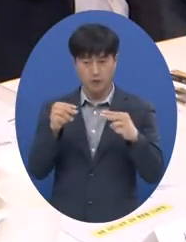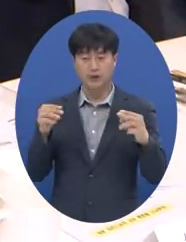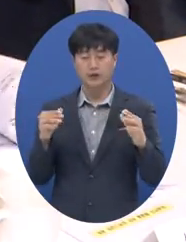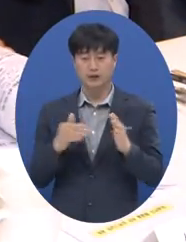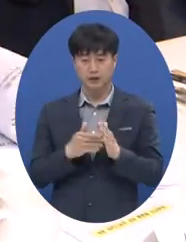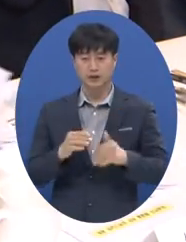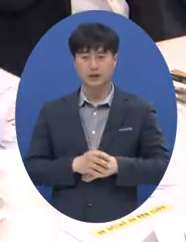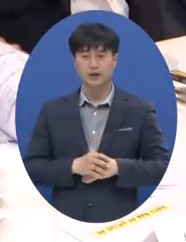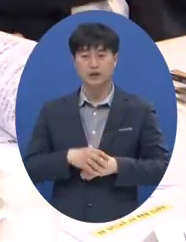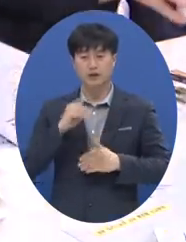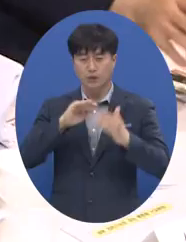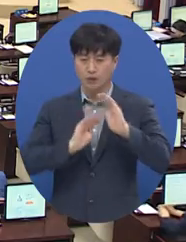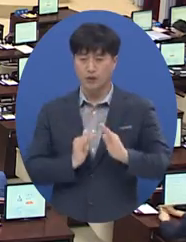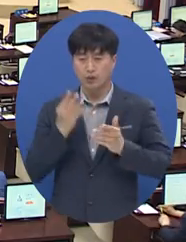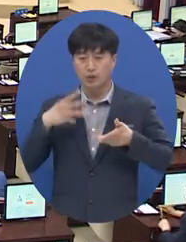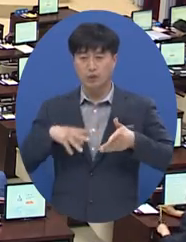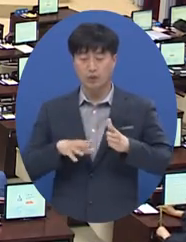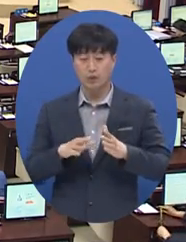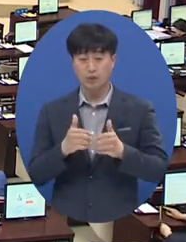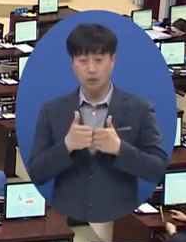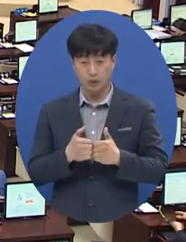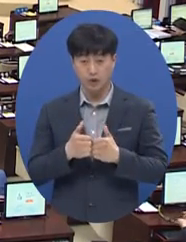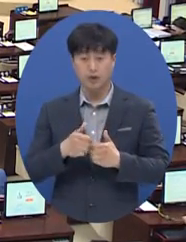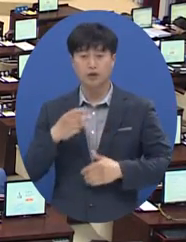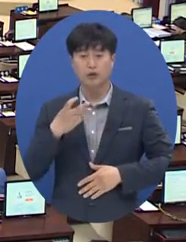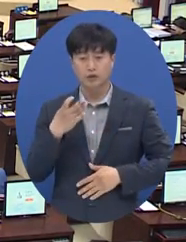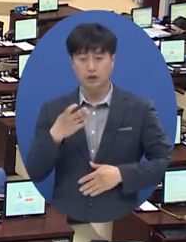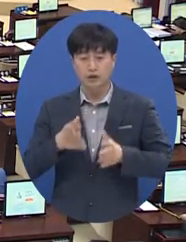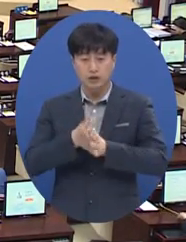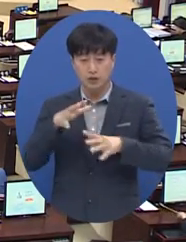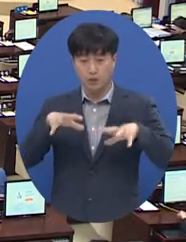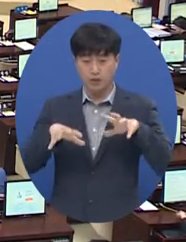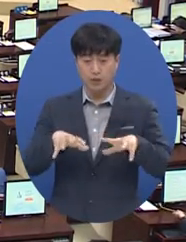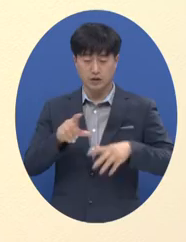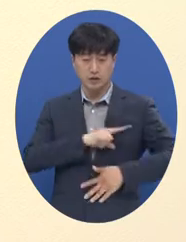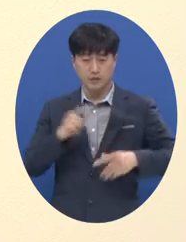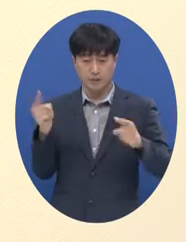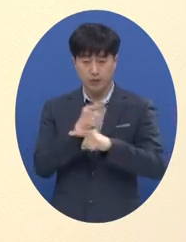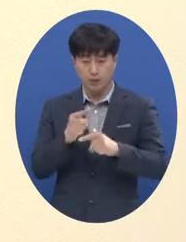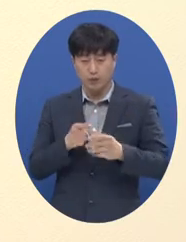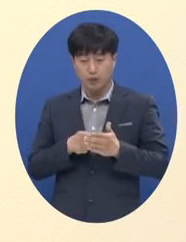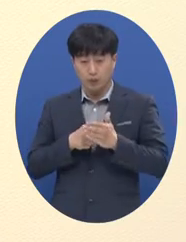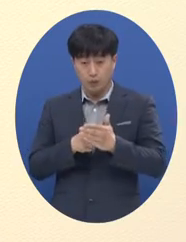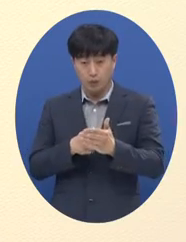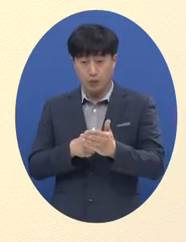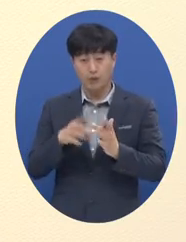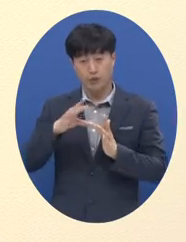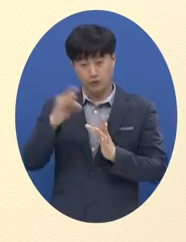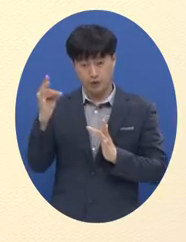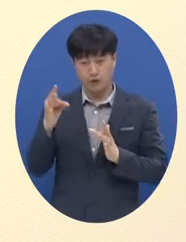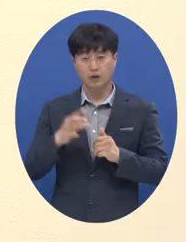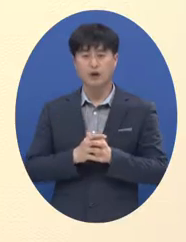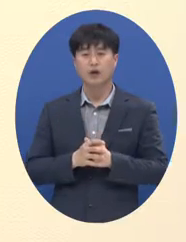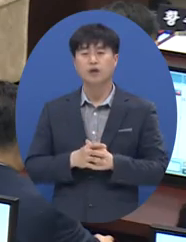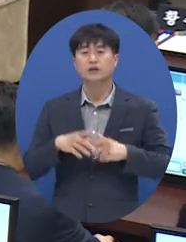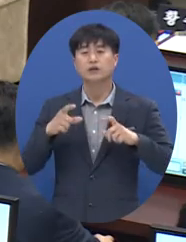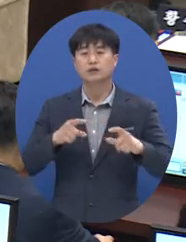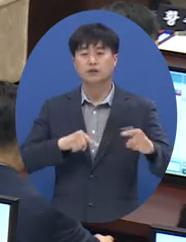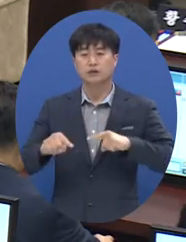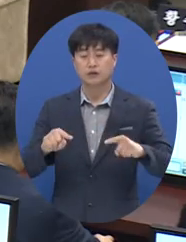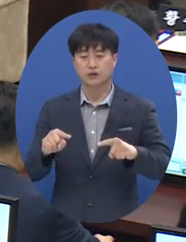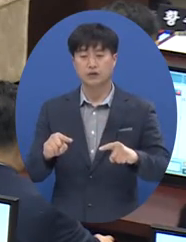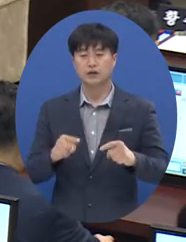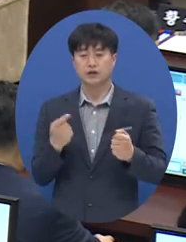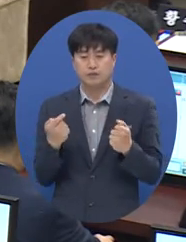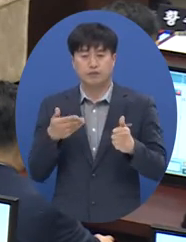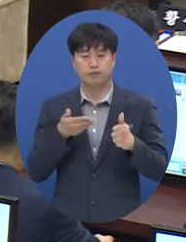이끌어냈습니다. 이 과정에서 경기도의회와 13개 시의회가 명칭 개정 촉구 결의안을 채택하는 등 지방의회